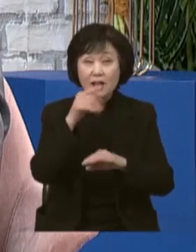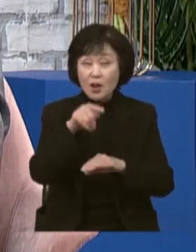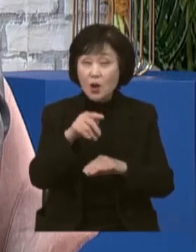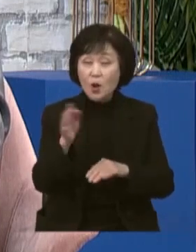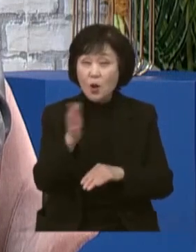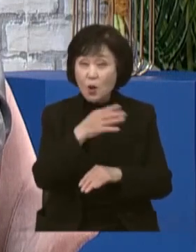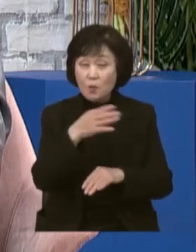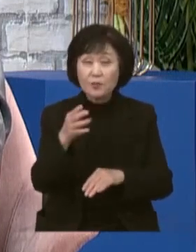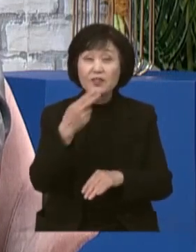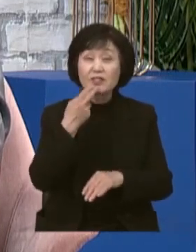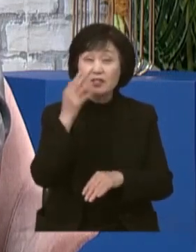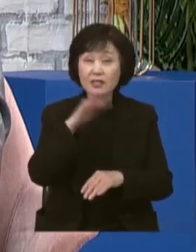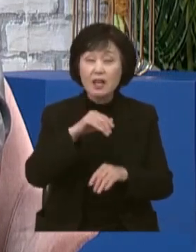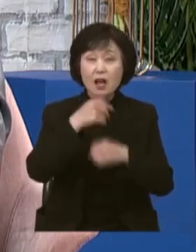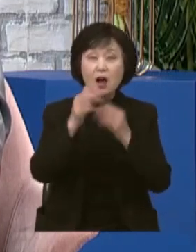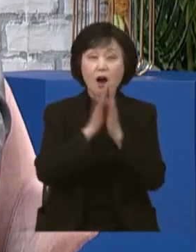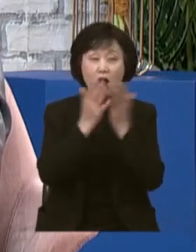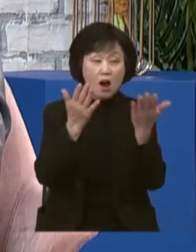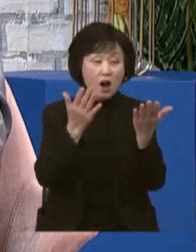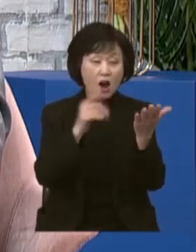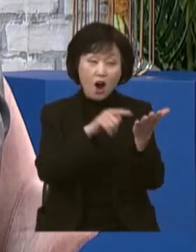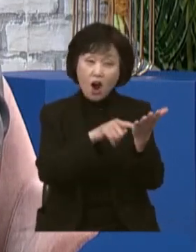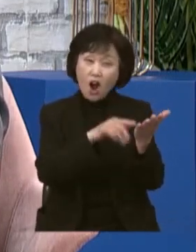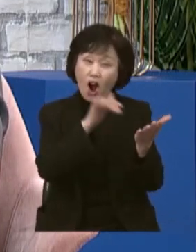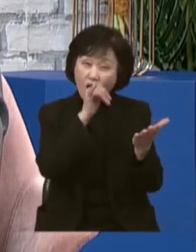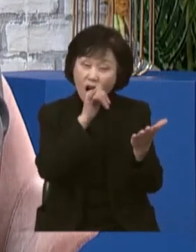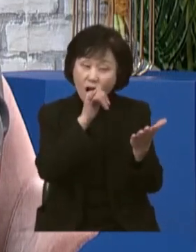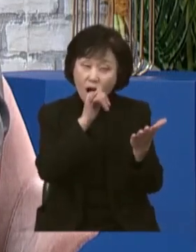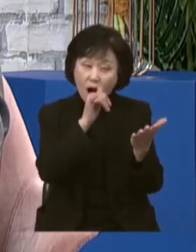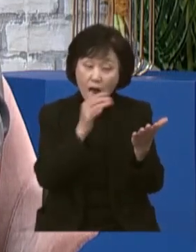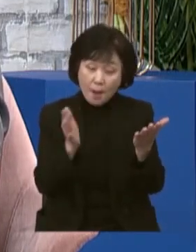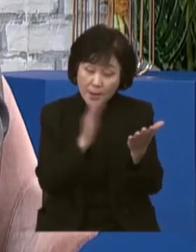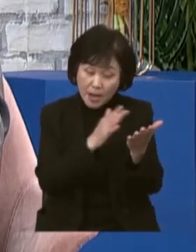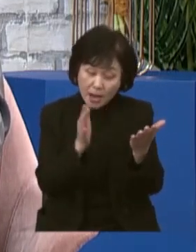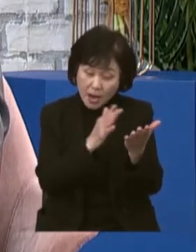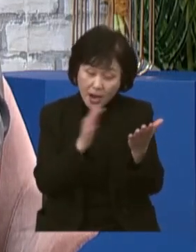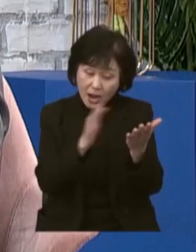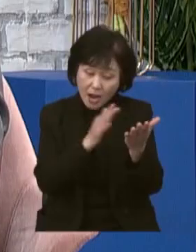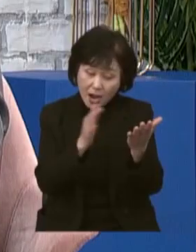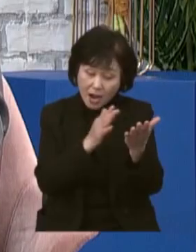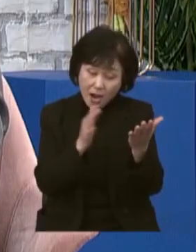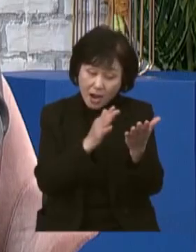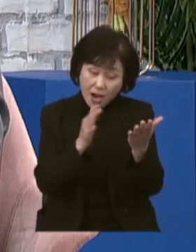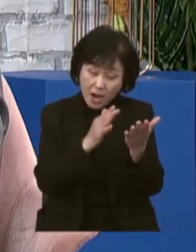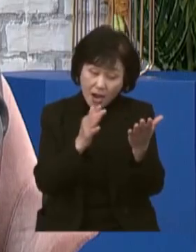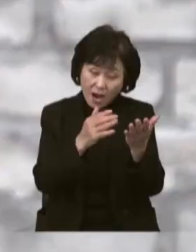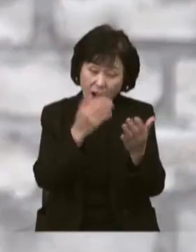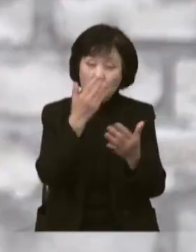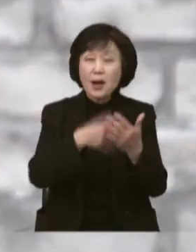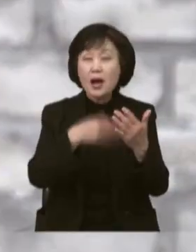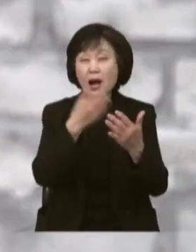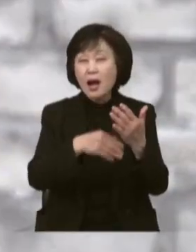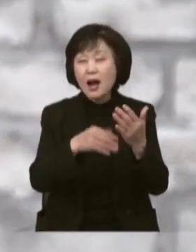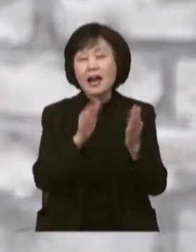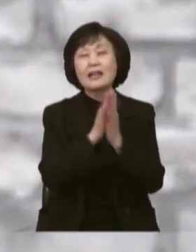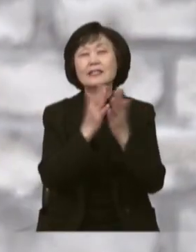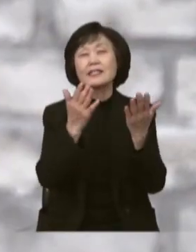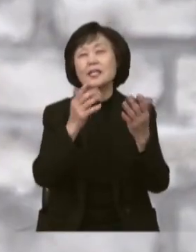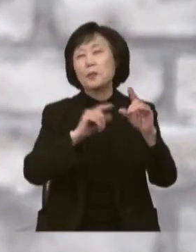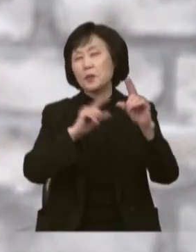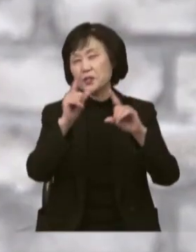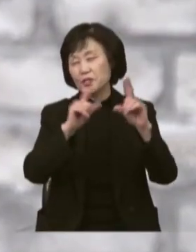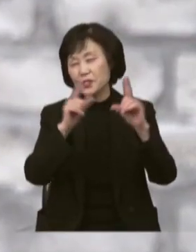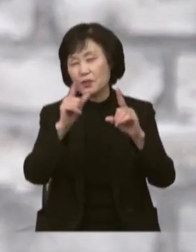그냥 성경책 하나 딱 있는데 정말 많이 보신 성경책. 그지. 100독. 그래서 제가